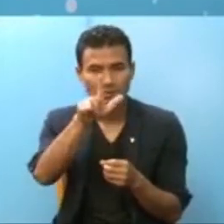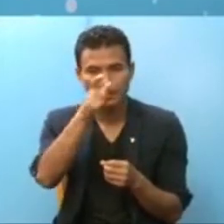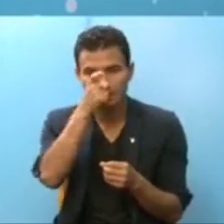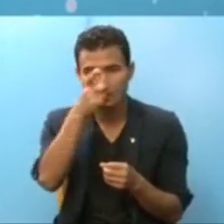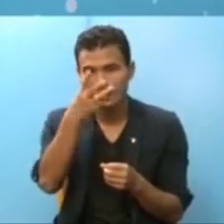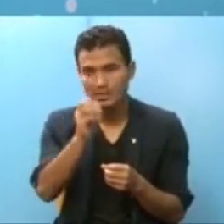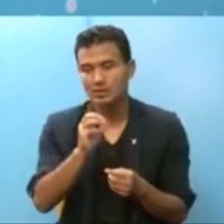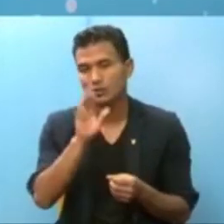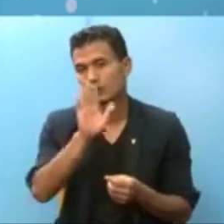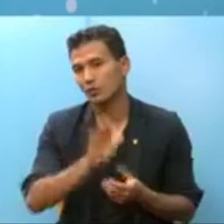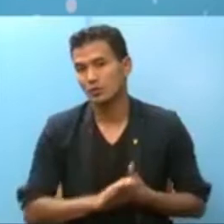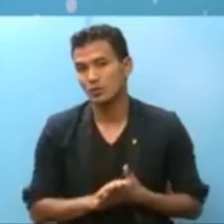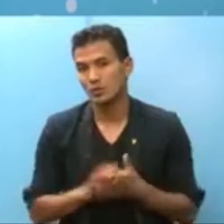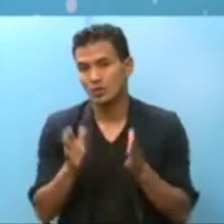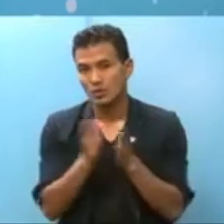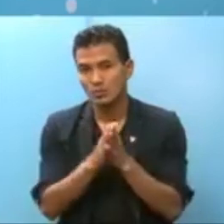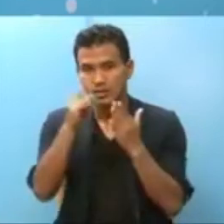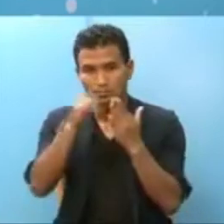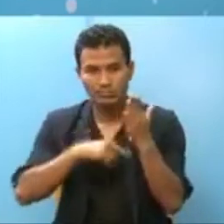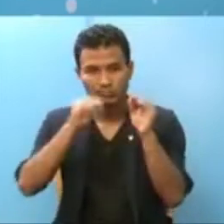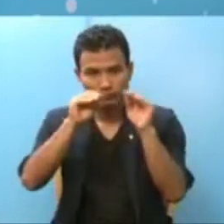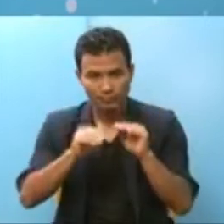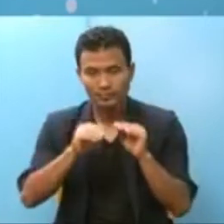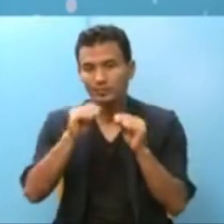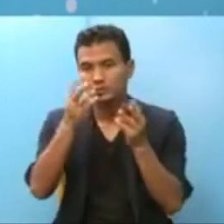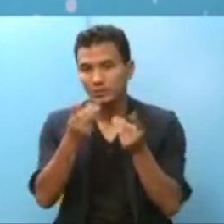चा रा जम्मा इंट्री गरिये को संख्या